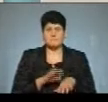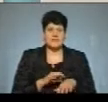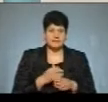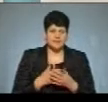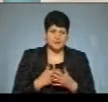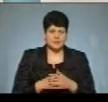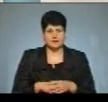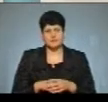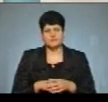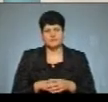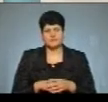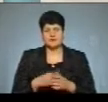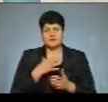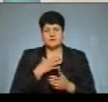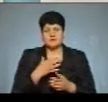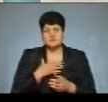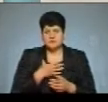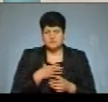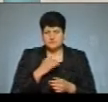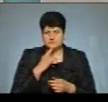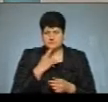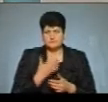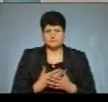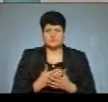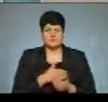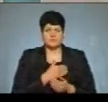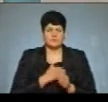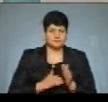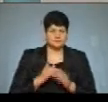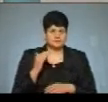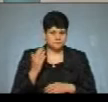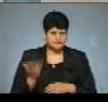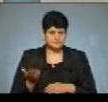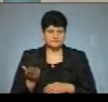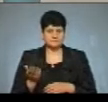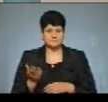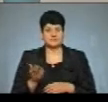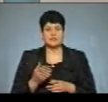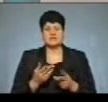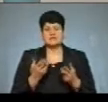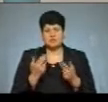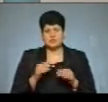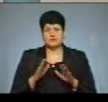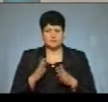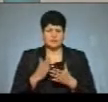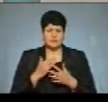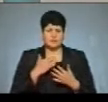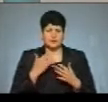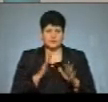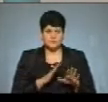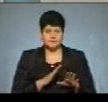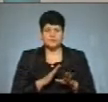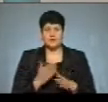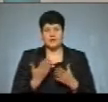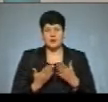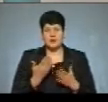нападом ядухи, чи з тим підвищенням температури тіла. Ну, звичайно, що випадки таких є досить багато. Або,